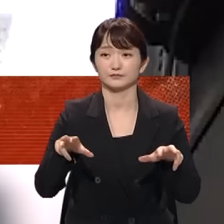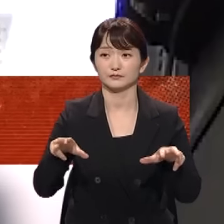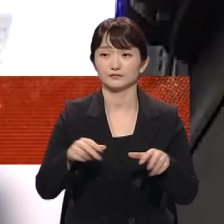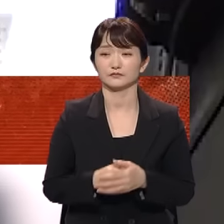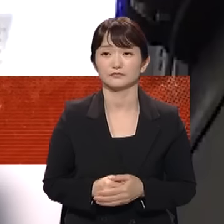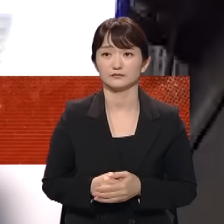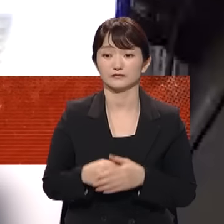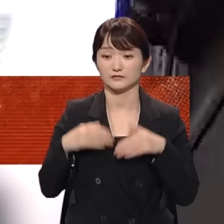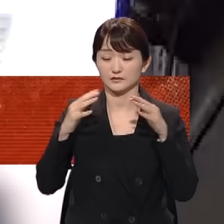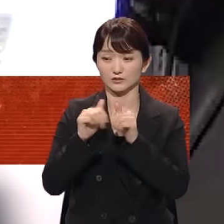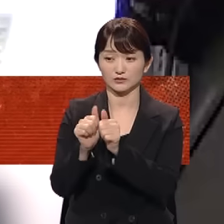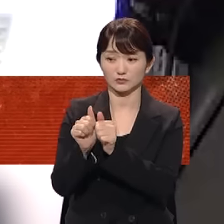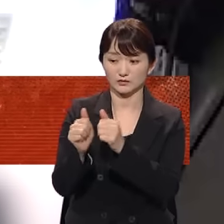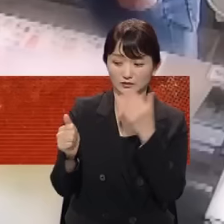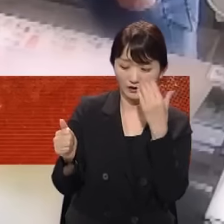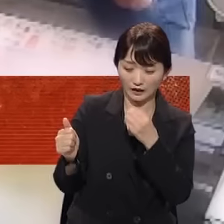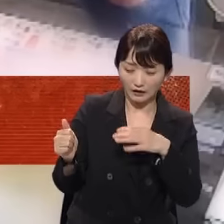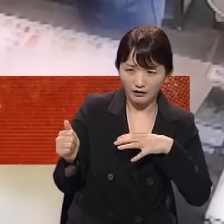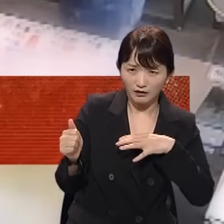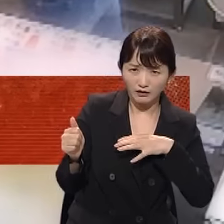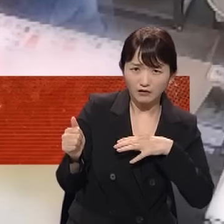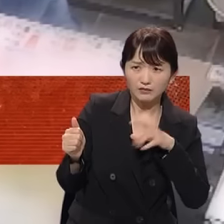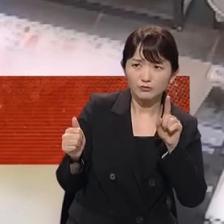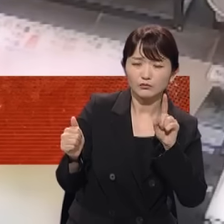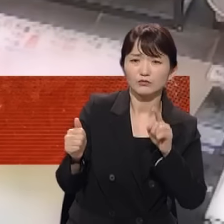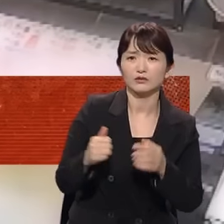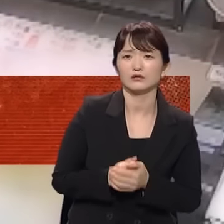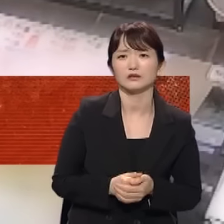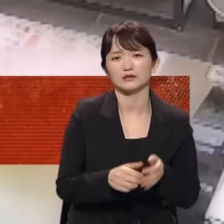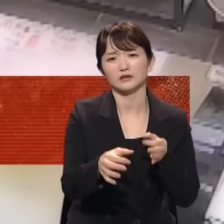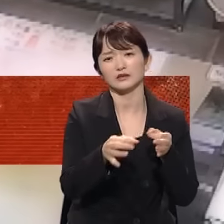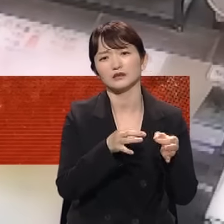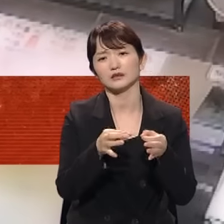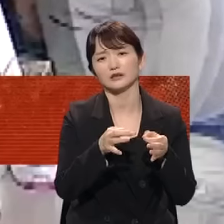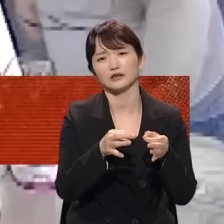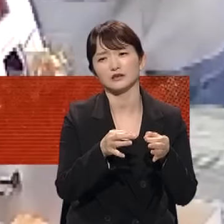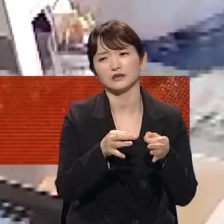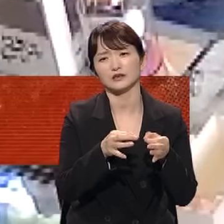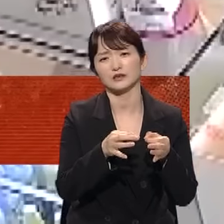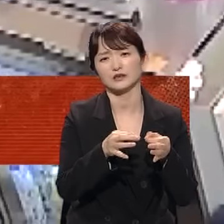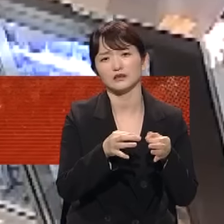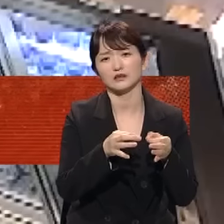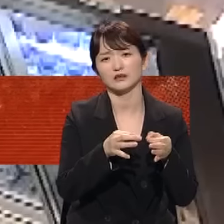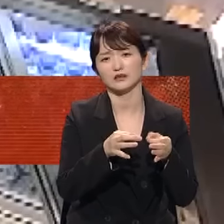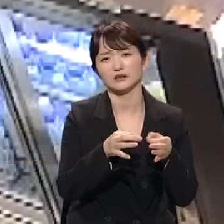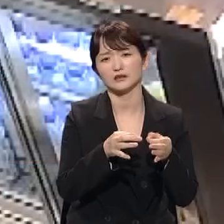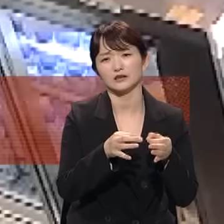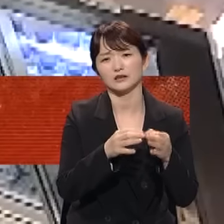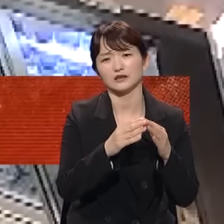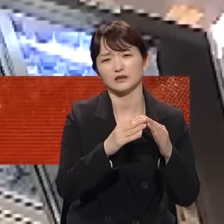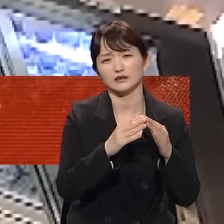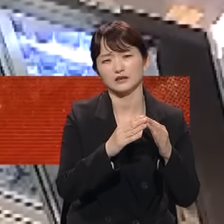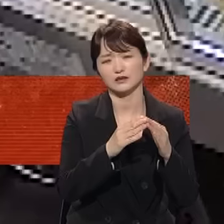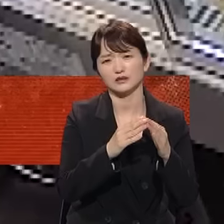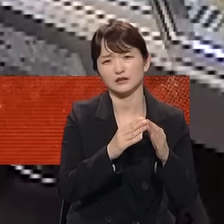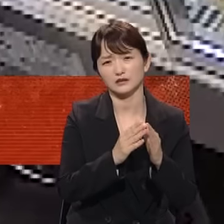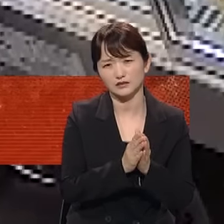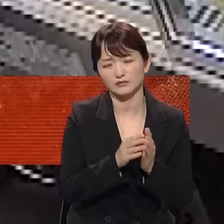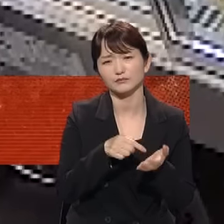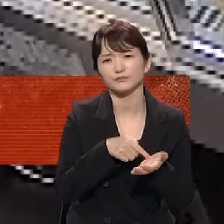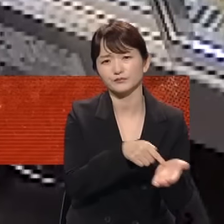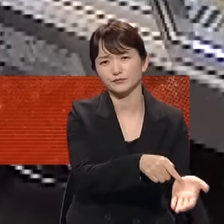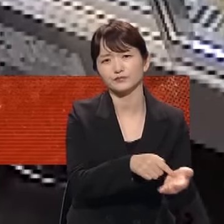성인 남성을 볼 때마다 두려운 생각이 들어서 아예 저 매장을 내놓으셨다고 하네요. 그만두겠다라고 한 상황이고. 치킨집